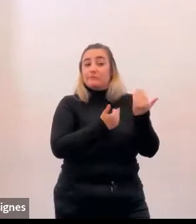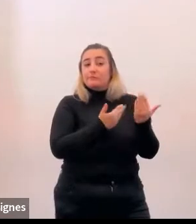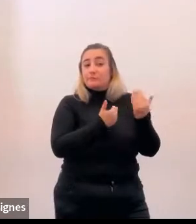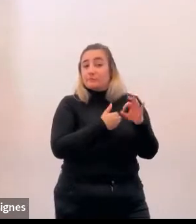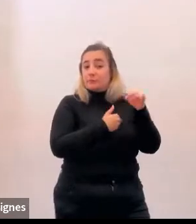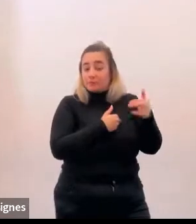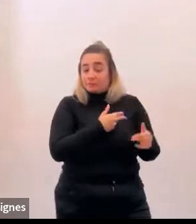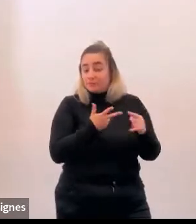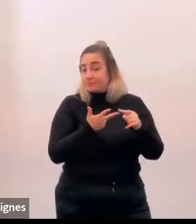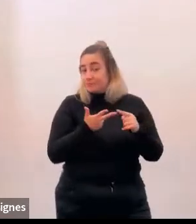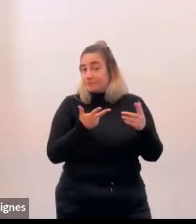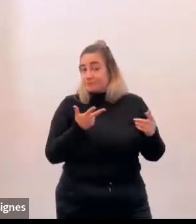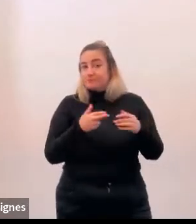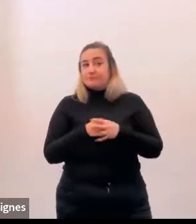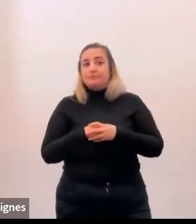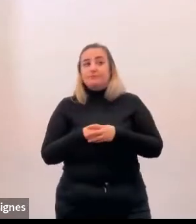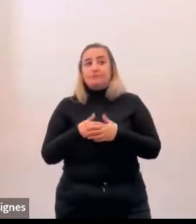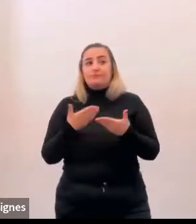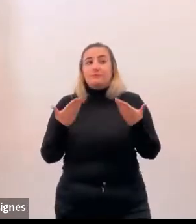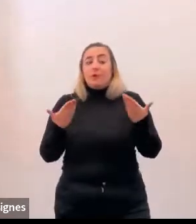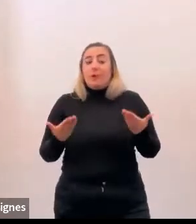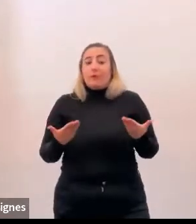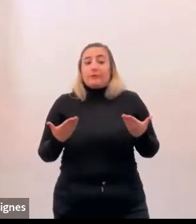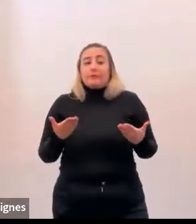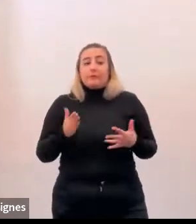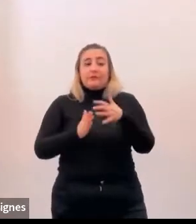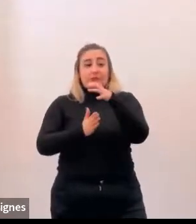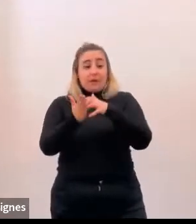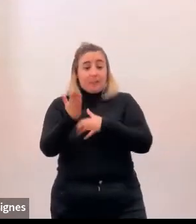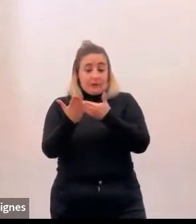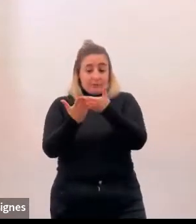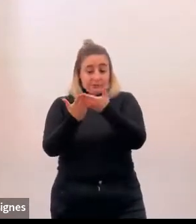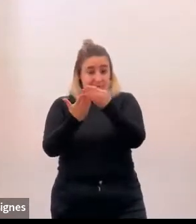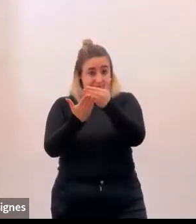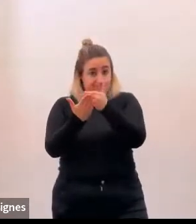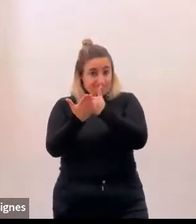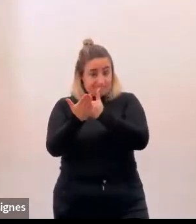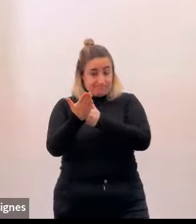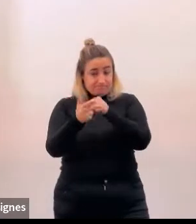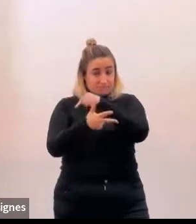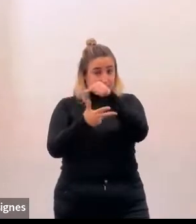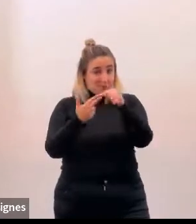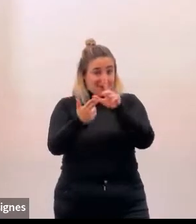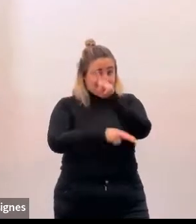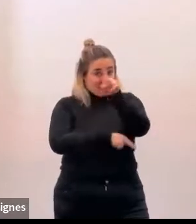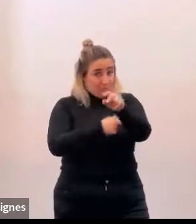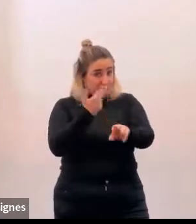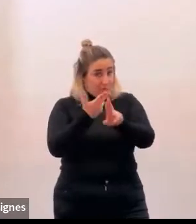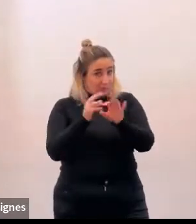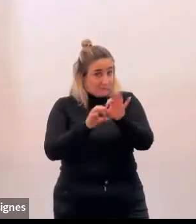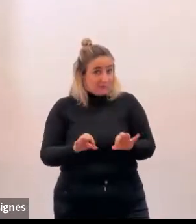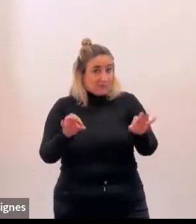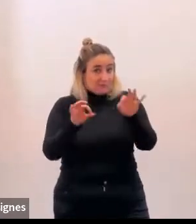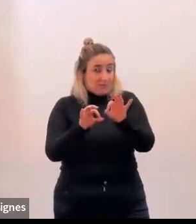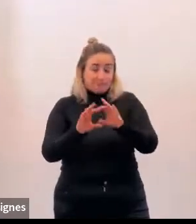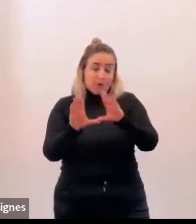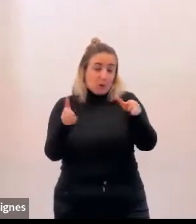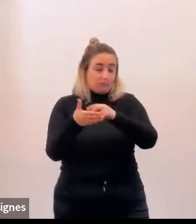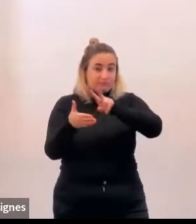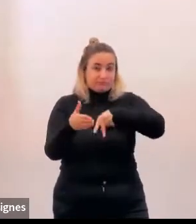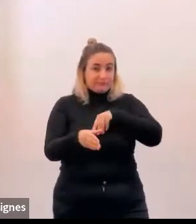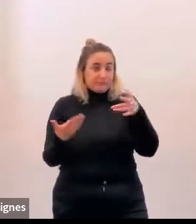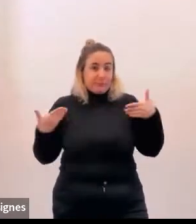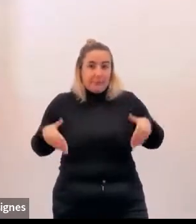Aujourd'hui, en l'absence de réponse dans la délibération sur l'ensemble de ces éléments, notre groupe s'abstiendra. Je vous